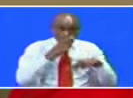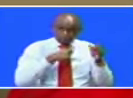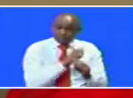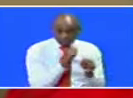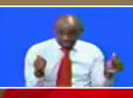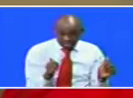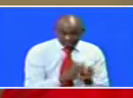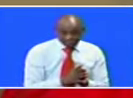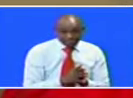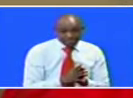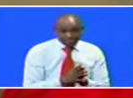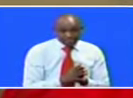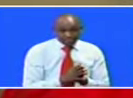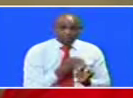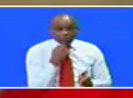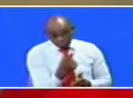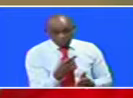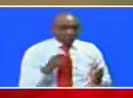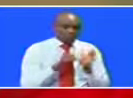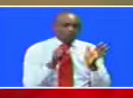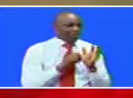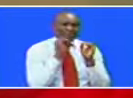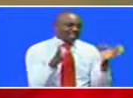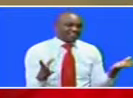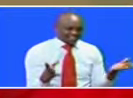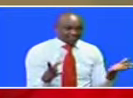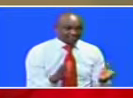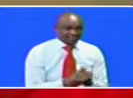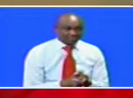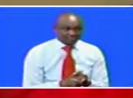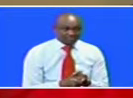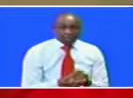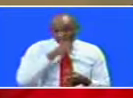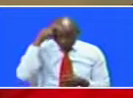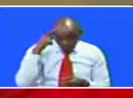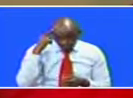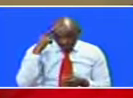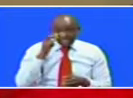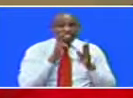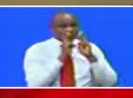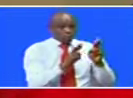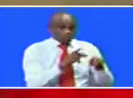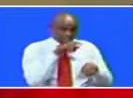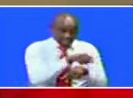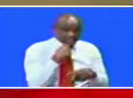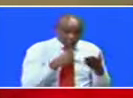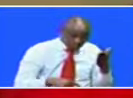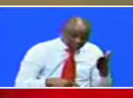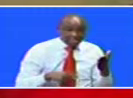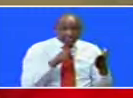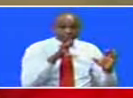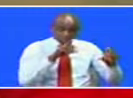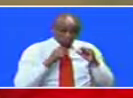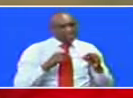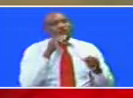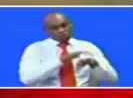vizuri. So sijakuwa na shida sana. Ndiyo. Because ile results kidogo kidogo yenye agents wanatuambia si